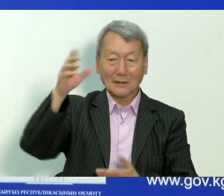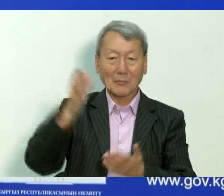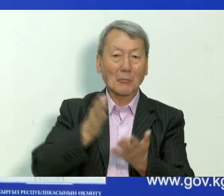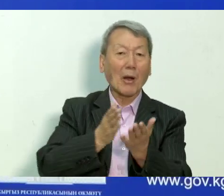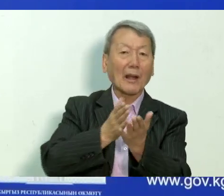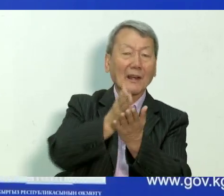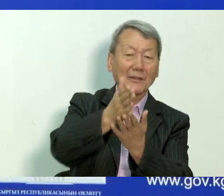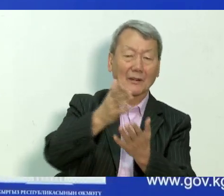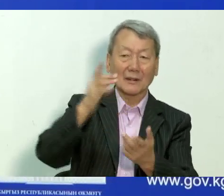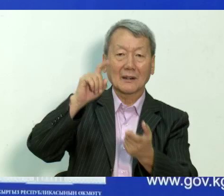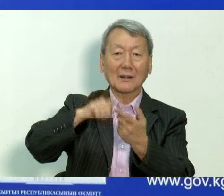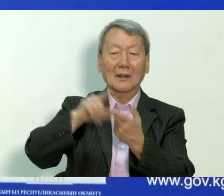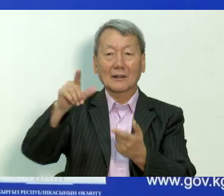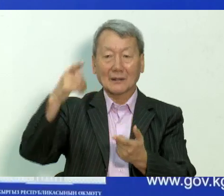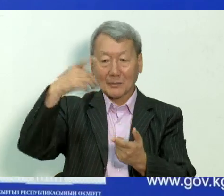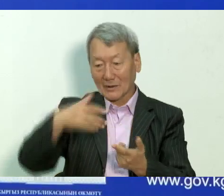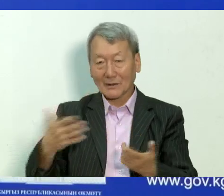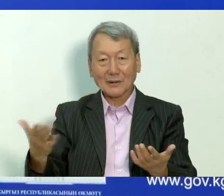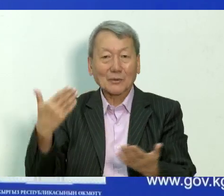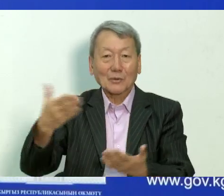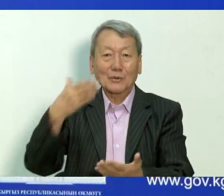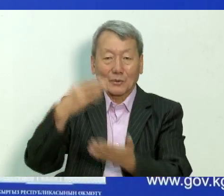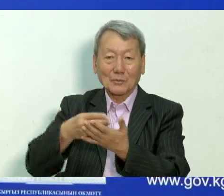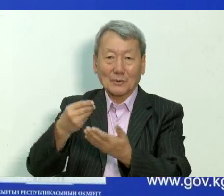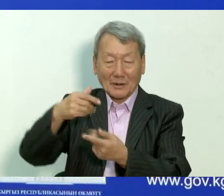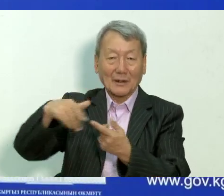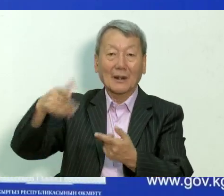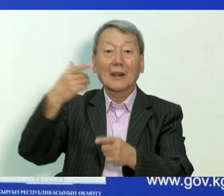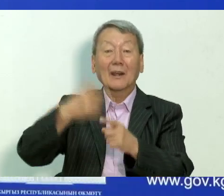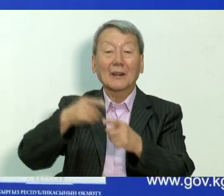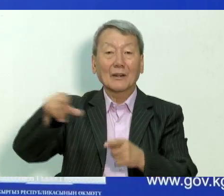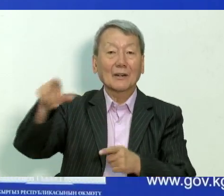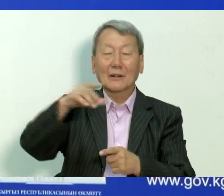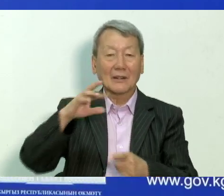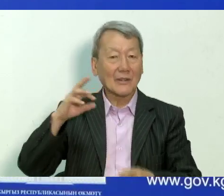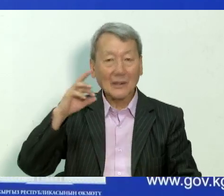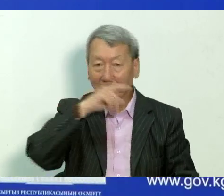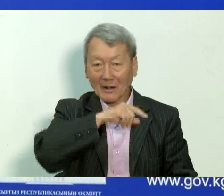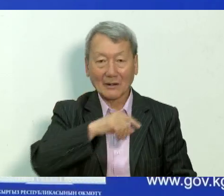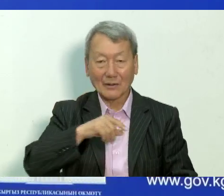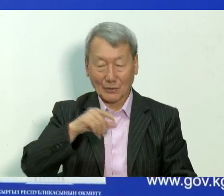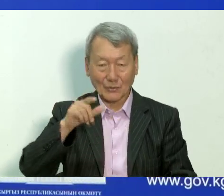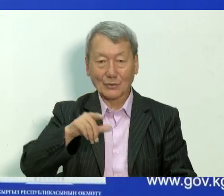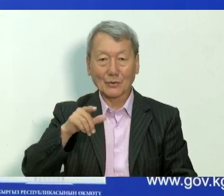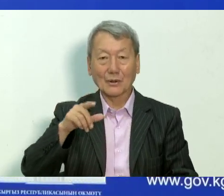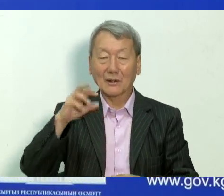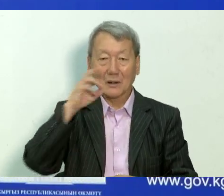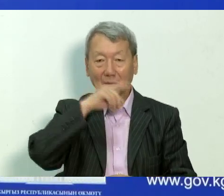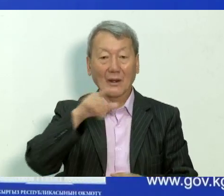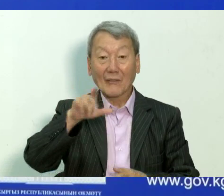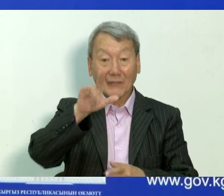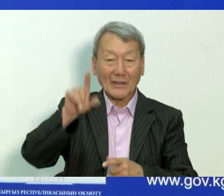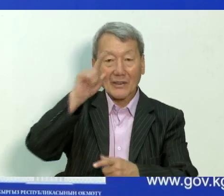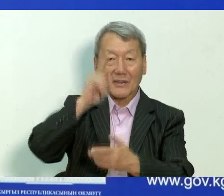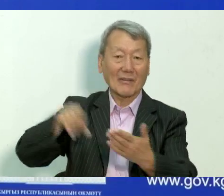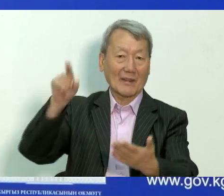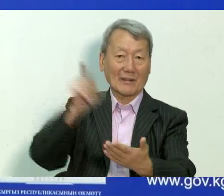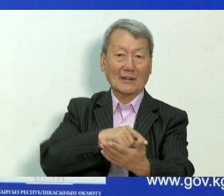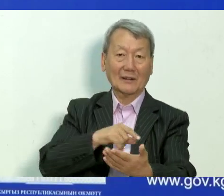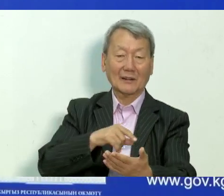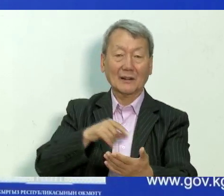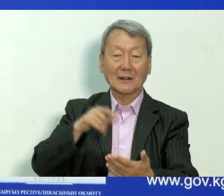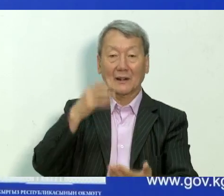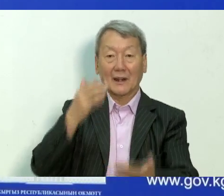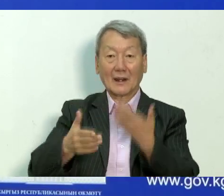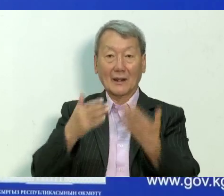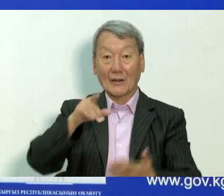политикой, связывают с отмыванием каких-то средств, я думаю, что это неправильный призыв. Не верьте им.